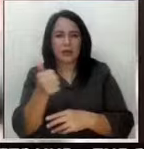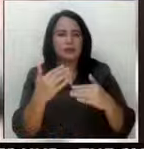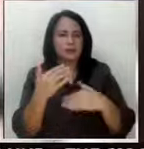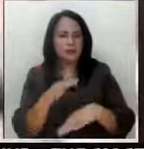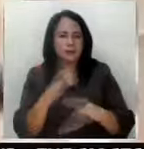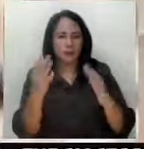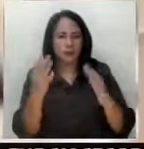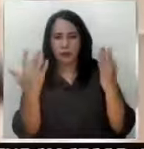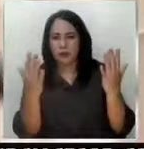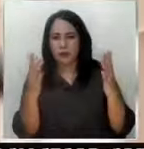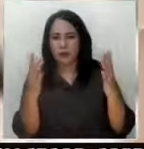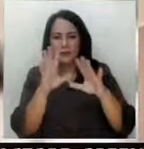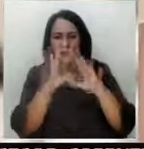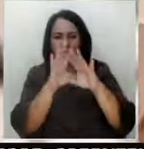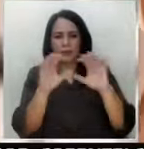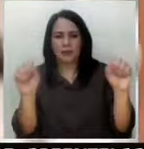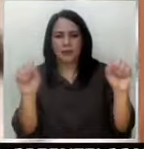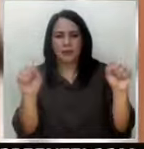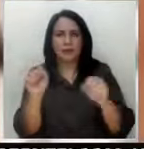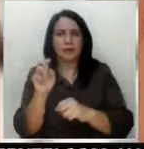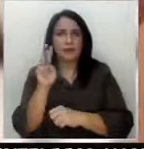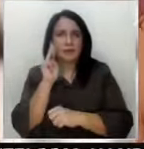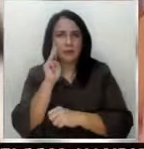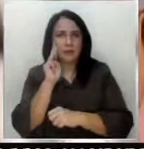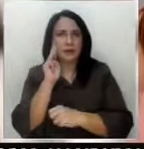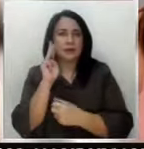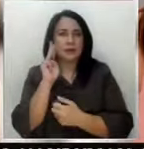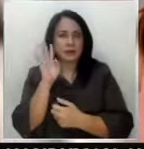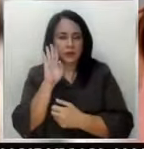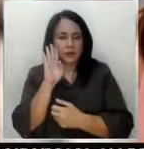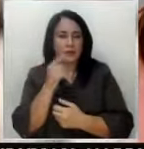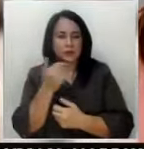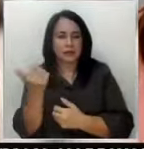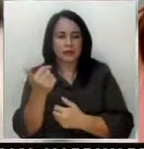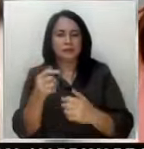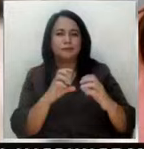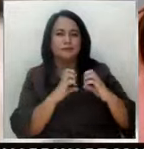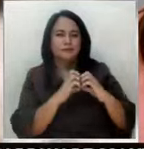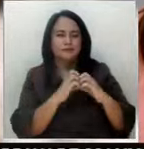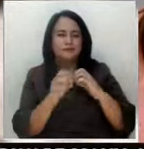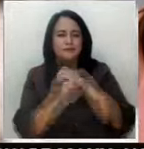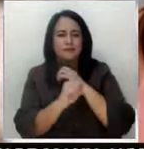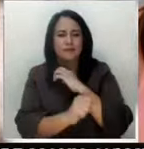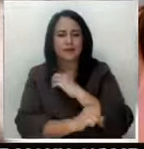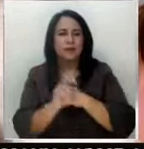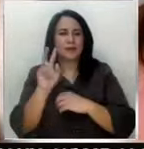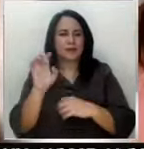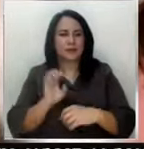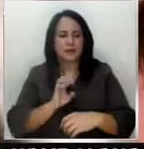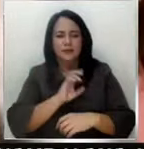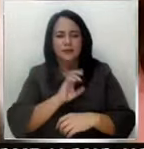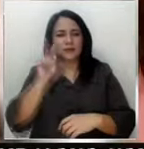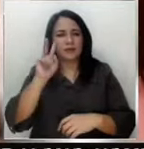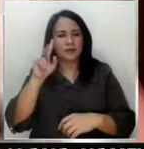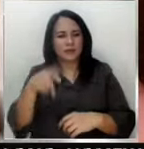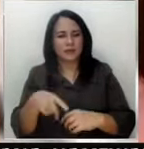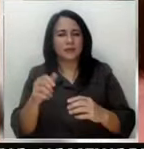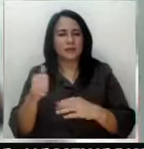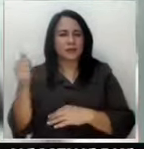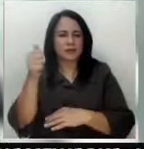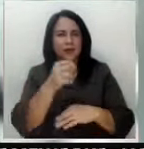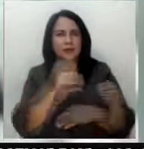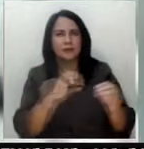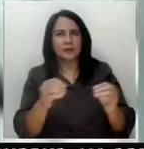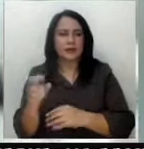Gozon Bautista at Kapuso Foundation Executive Vice President and Chief Operating Officer Ricky Escudero